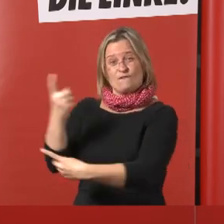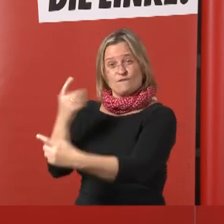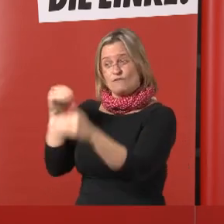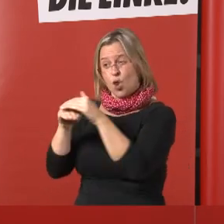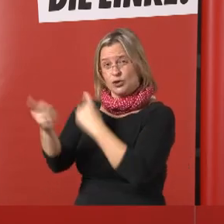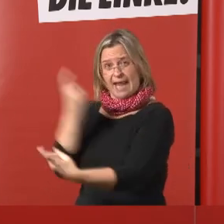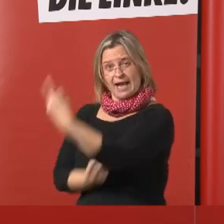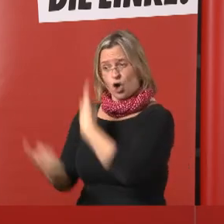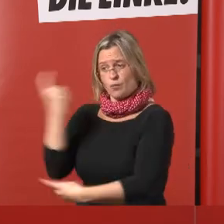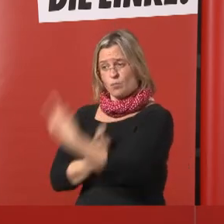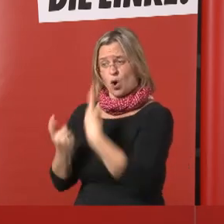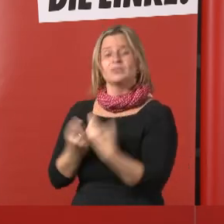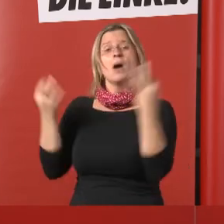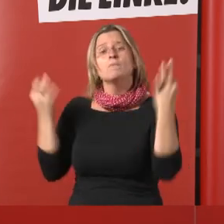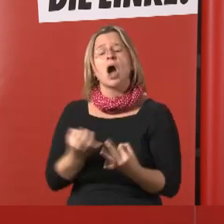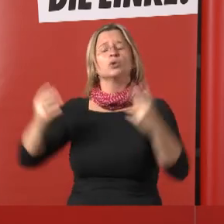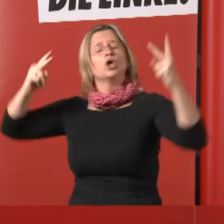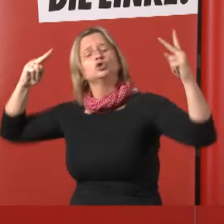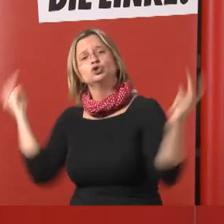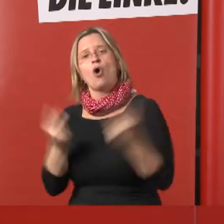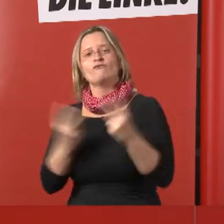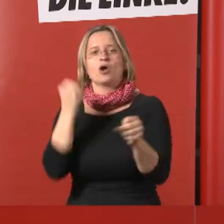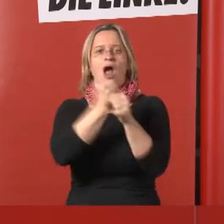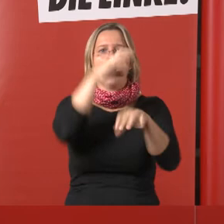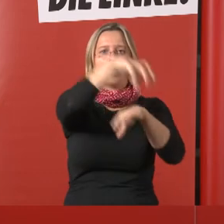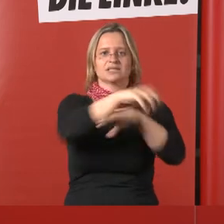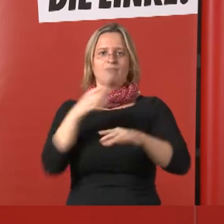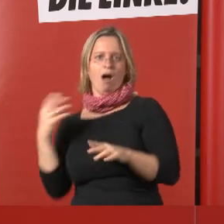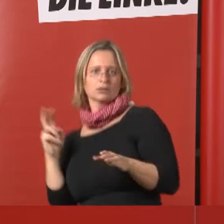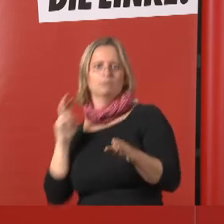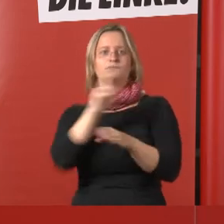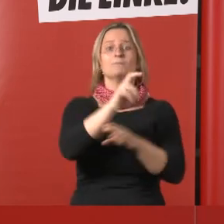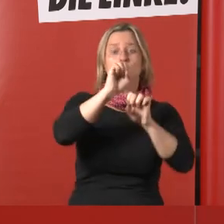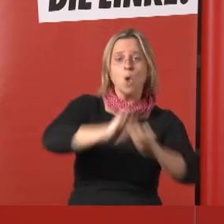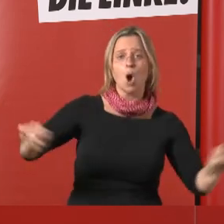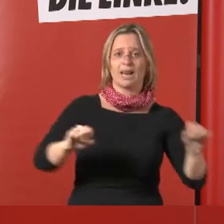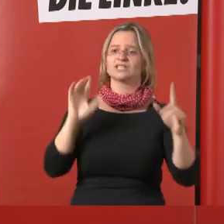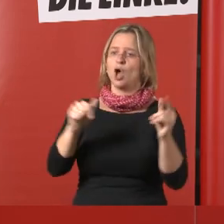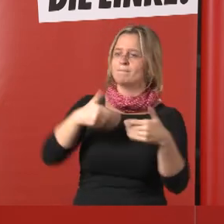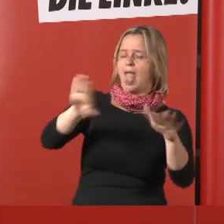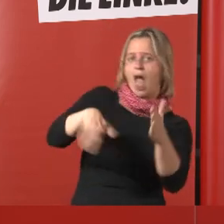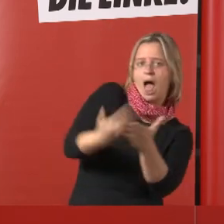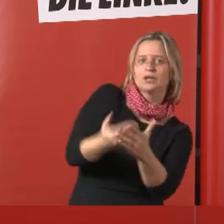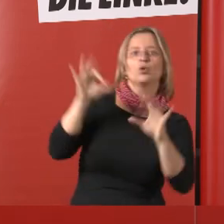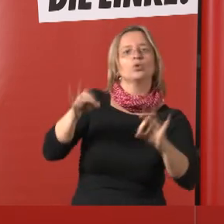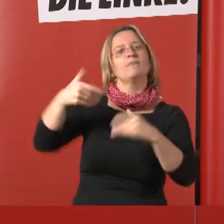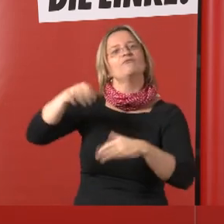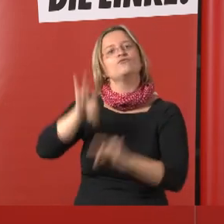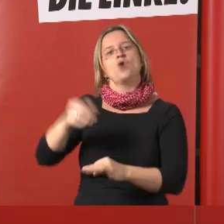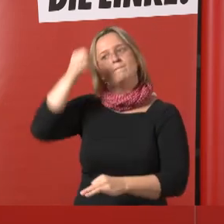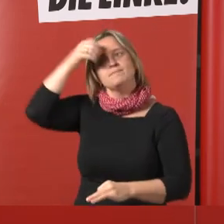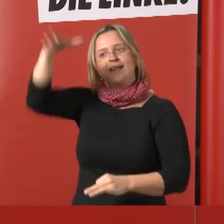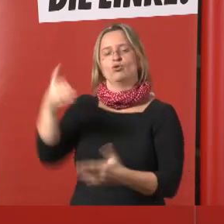braucht, ist einen sofortigen Zugang zu Bildung und zum Arbeitsmarkt für Flüchtlinge, um eben genau materielle Unabhängigkeit